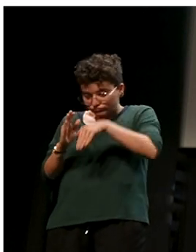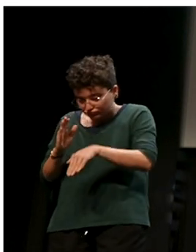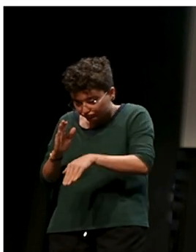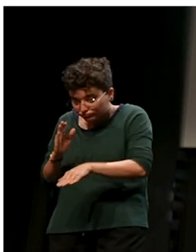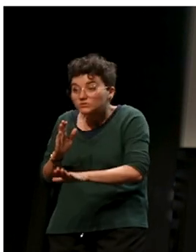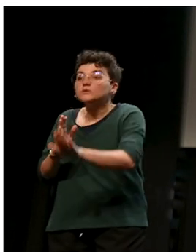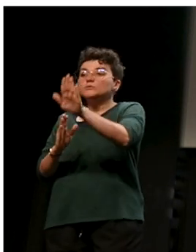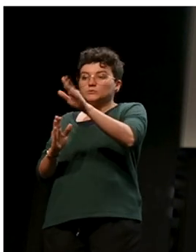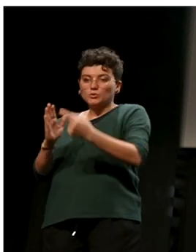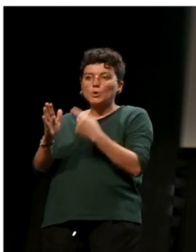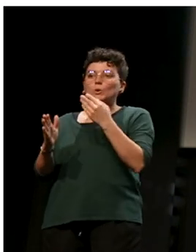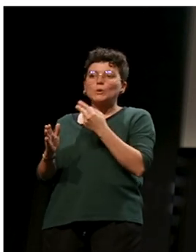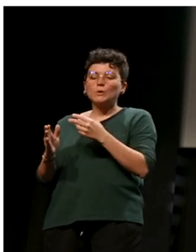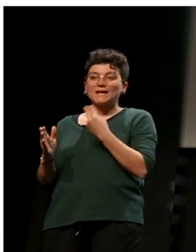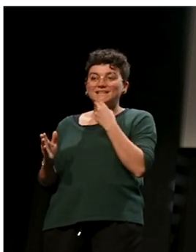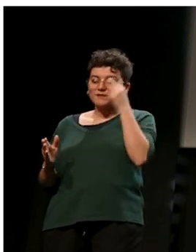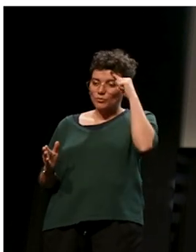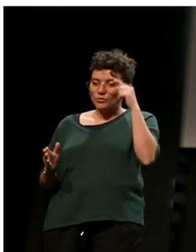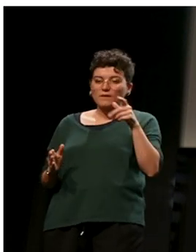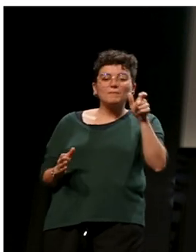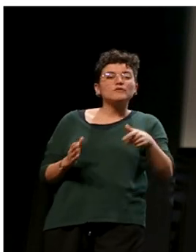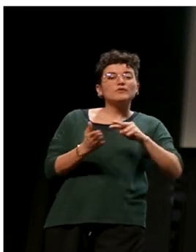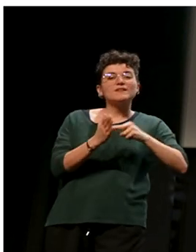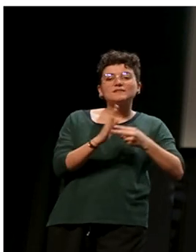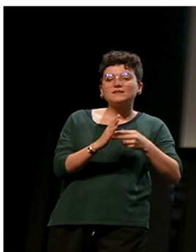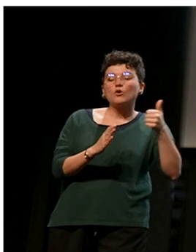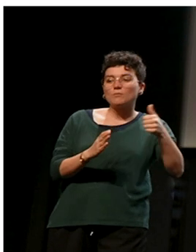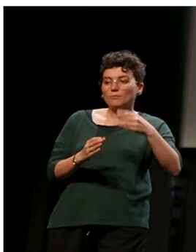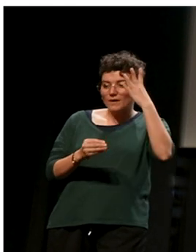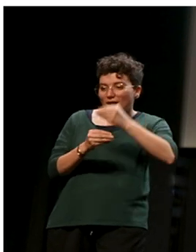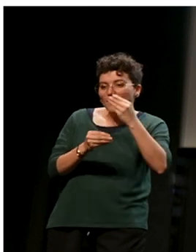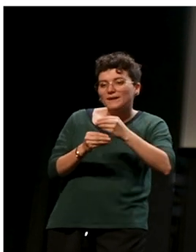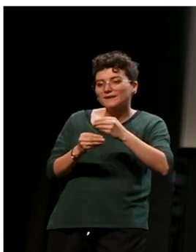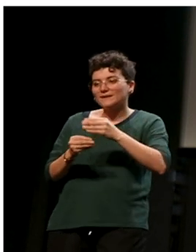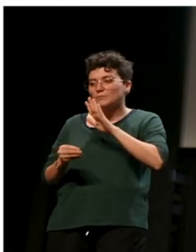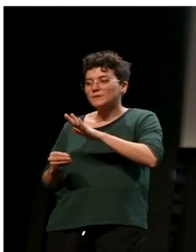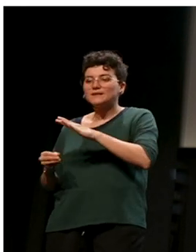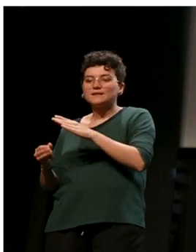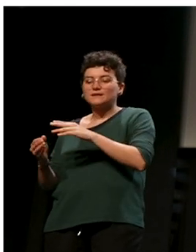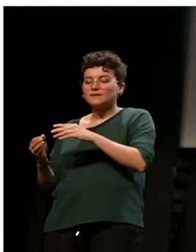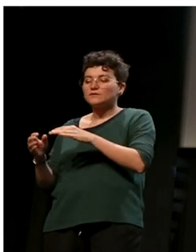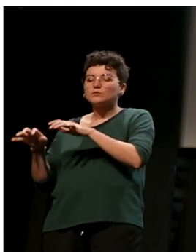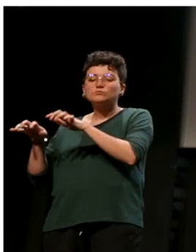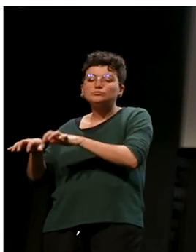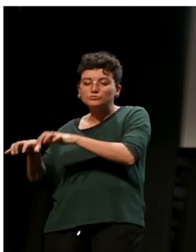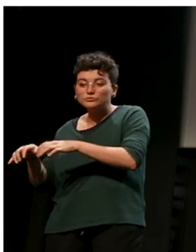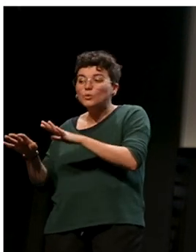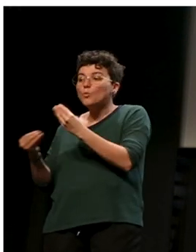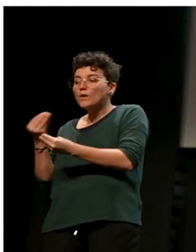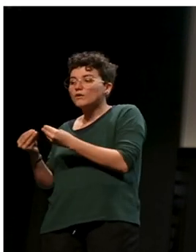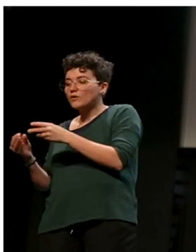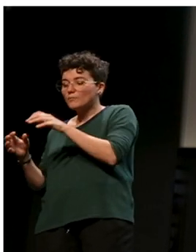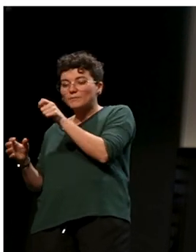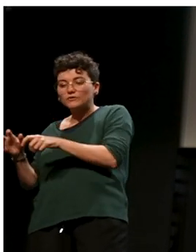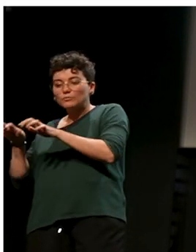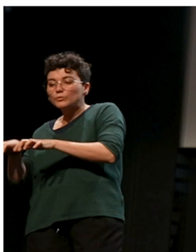revenu la qualité, parce que qu'est-ce qui s'est passé? Soit les techniciens ont appris la typographie, soit les typographes ont appris la PAO, d'accord? Il y a eu un équilibre. Donc, moi, ce que je